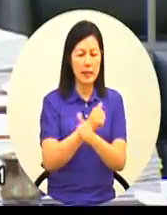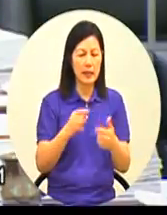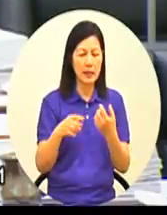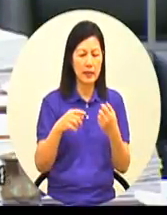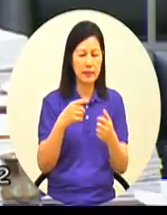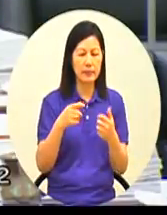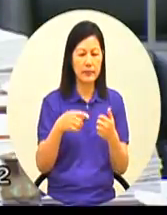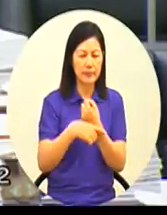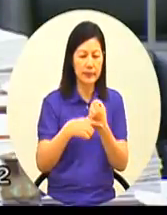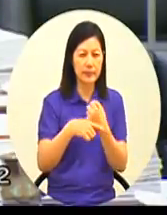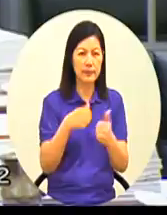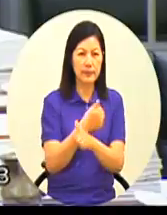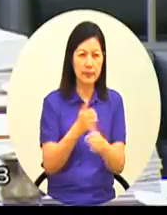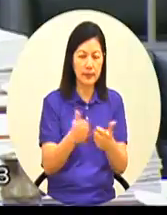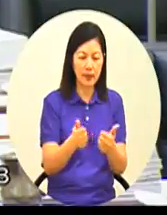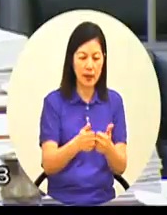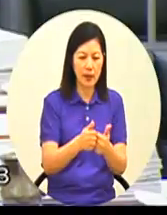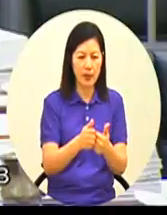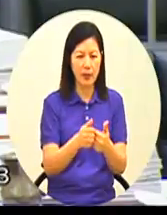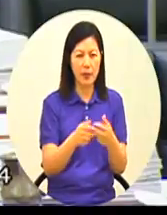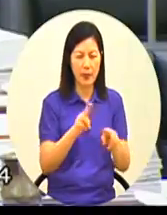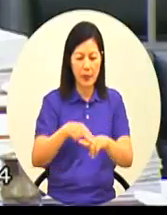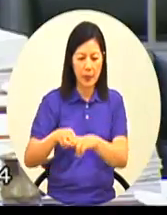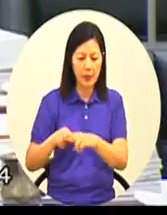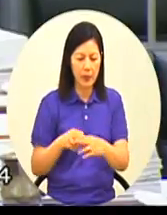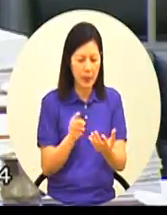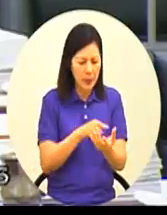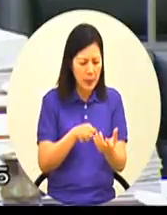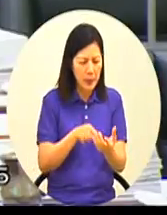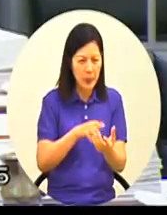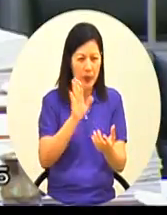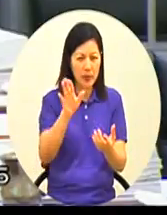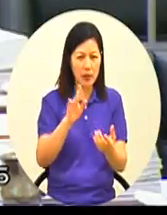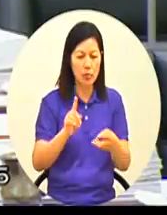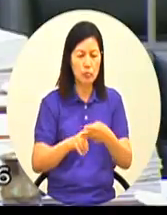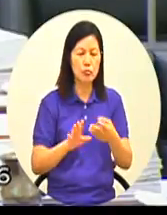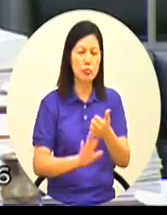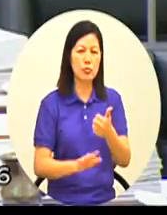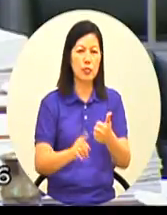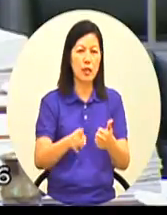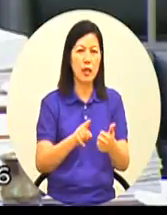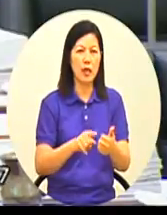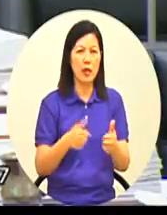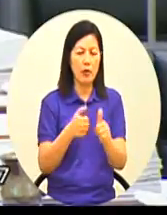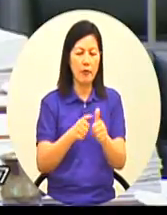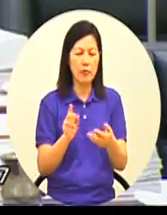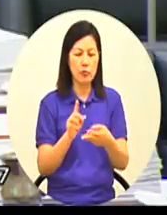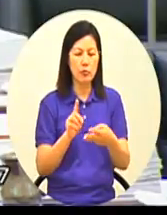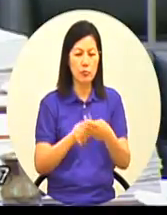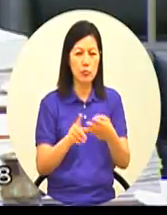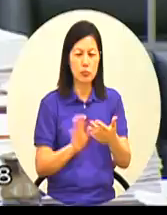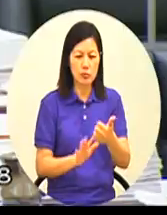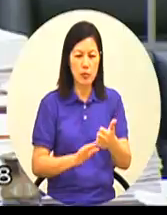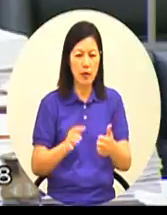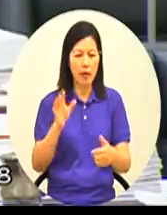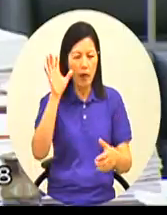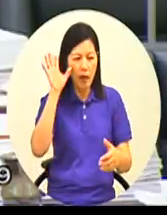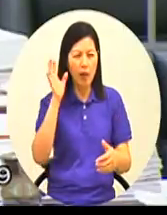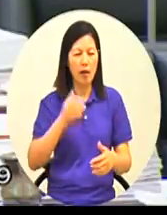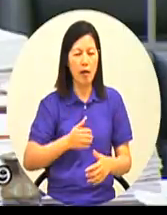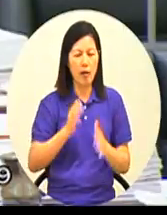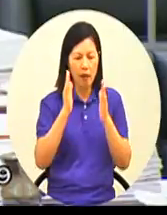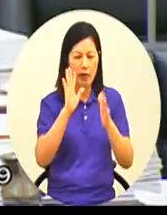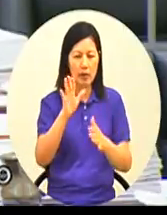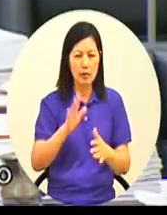几个人，就有几个人在滑手机。就只有主委和副主委比较认真在听。 好，现在的